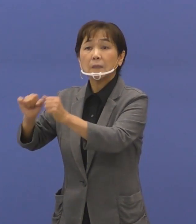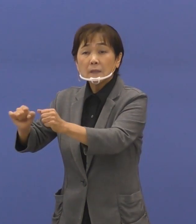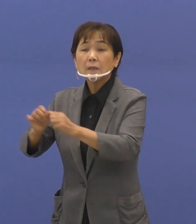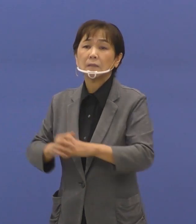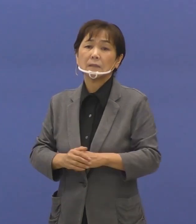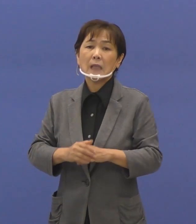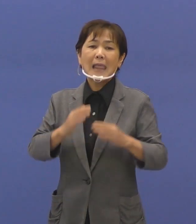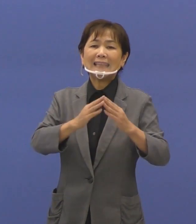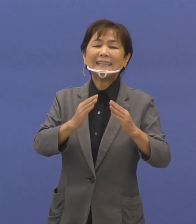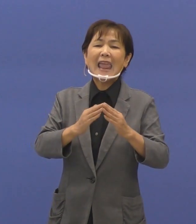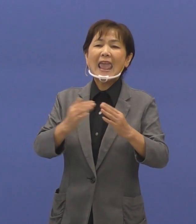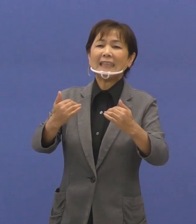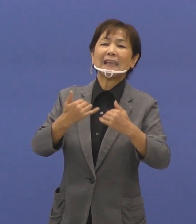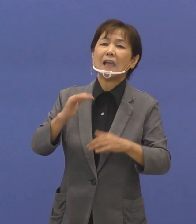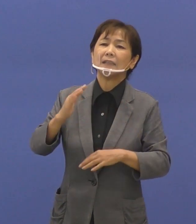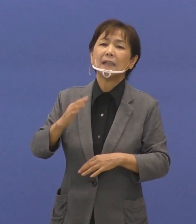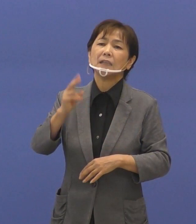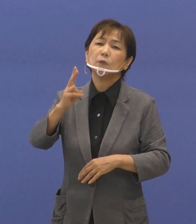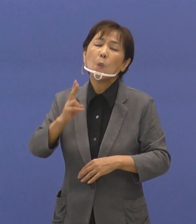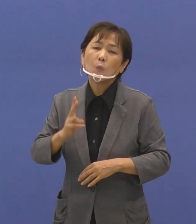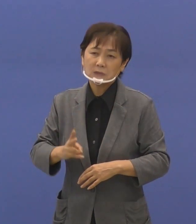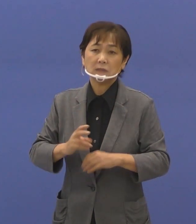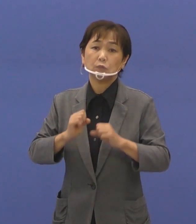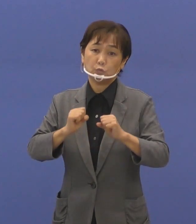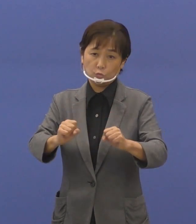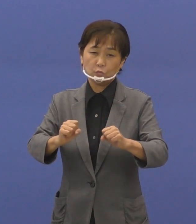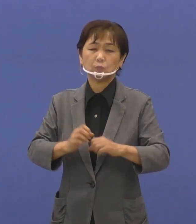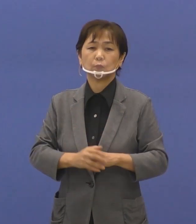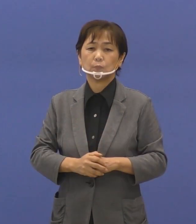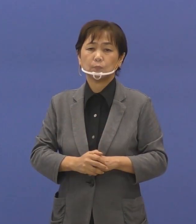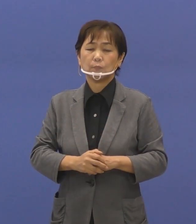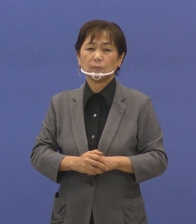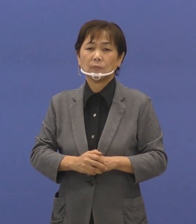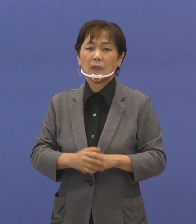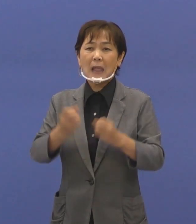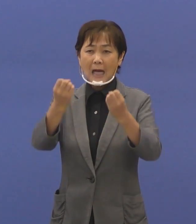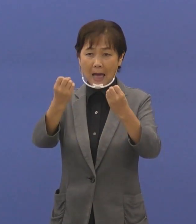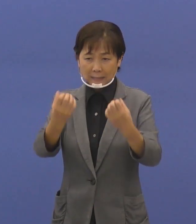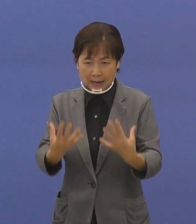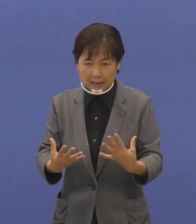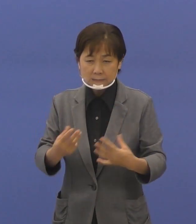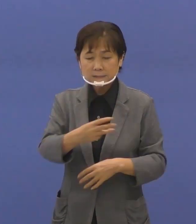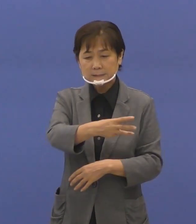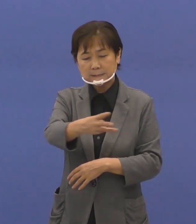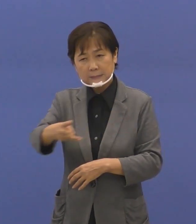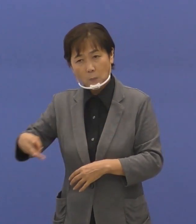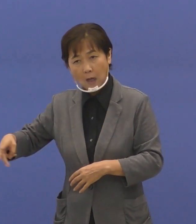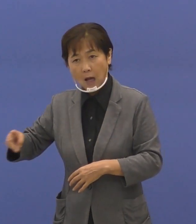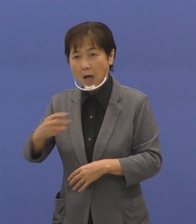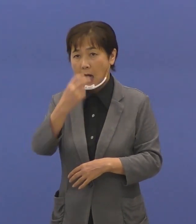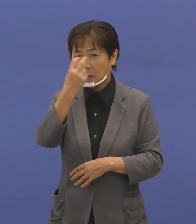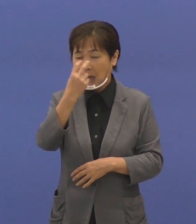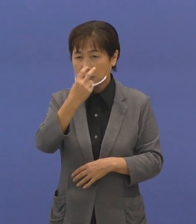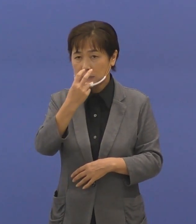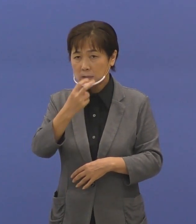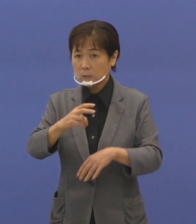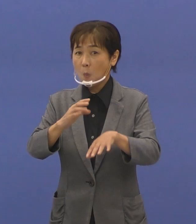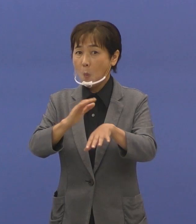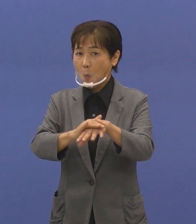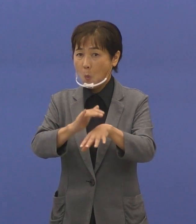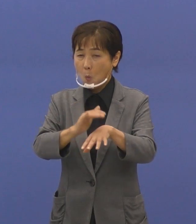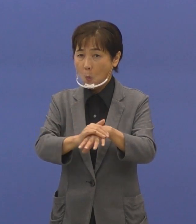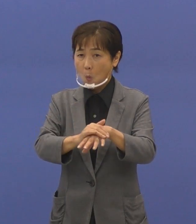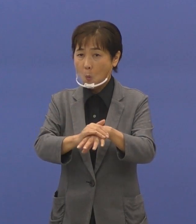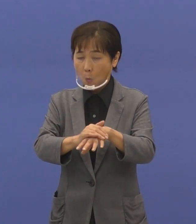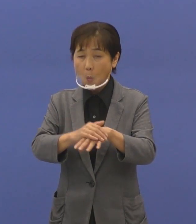ような新しい、河川改修そして河川管理の在り方というのをこう工夫